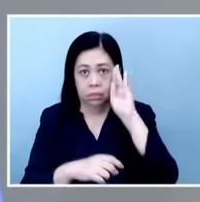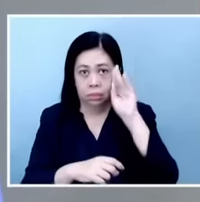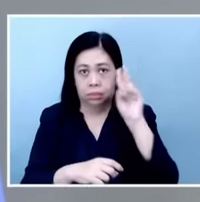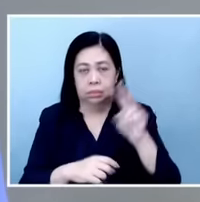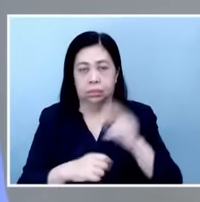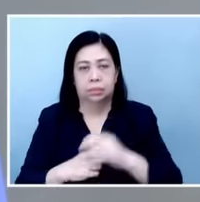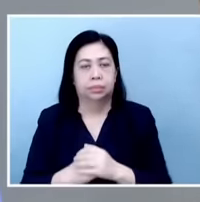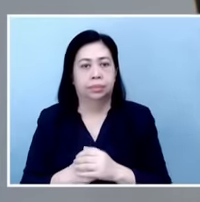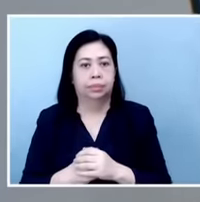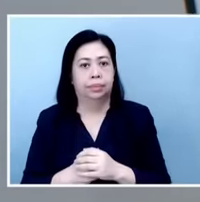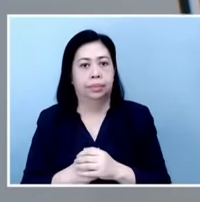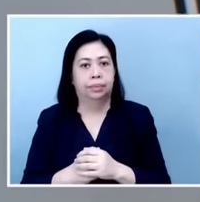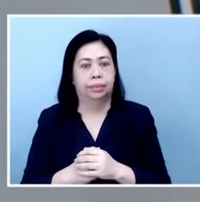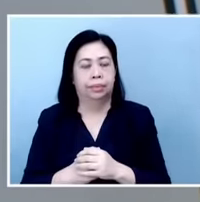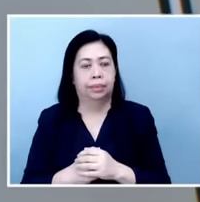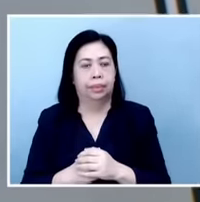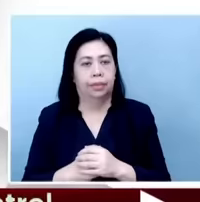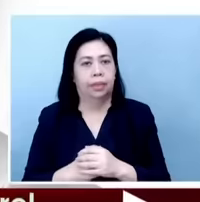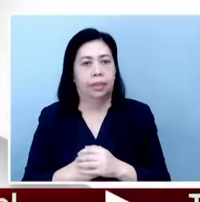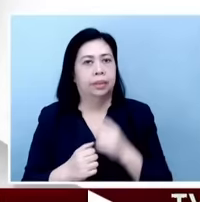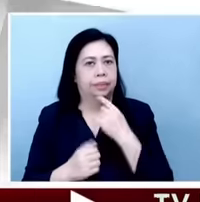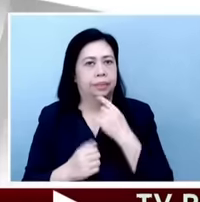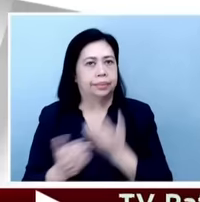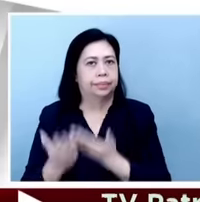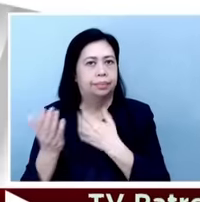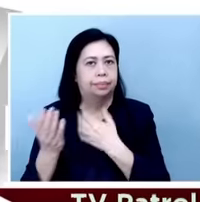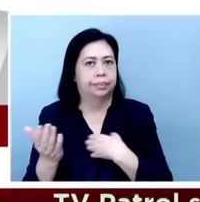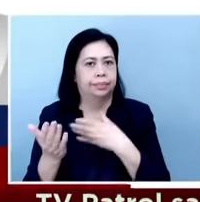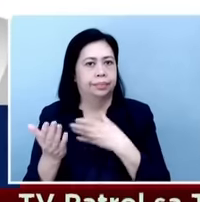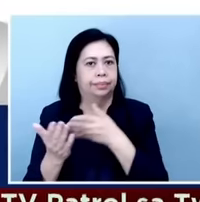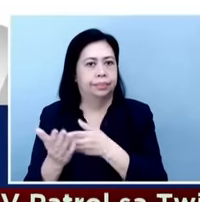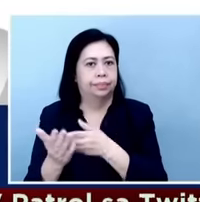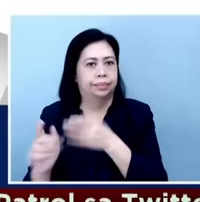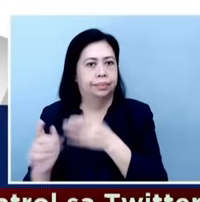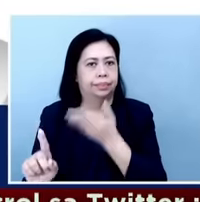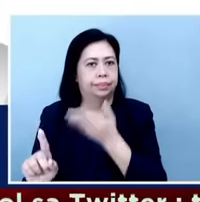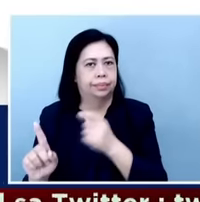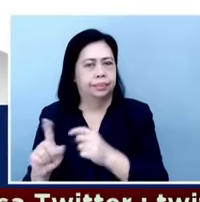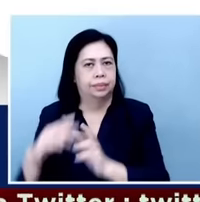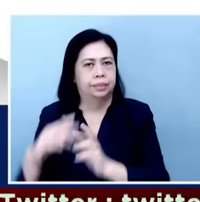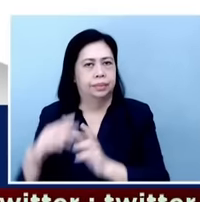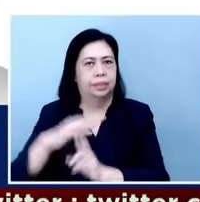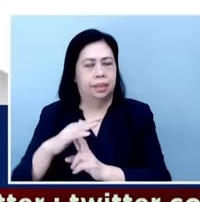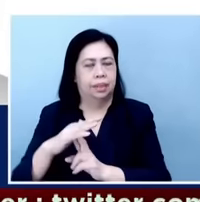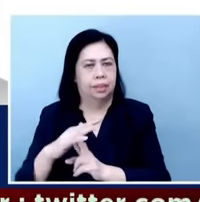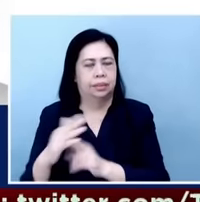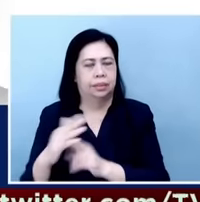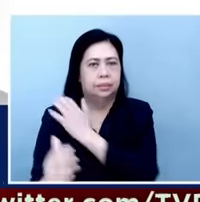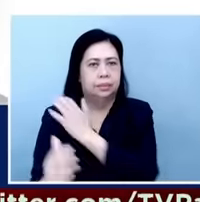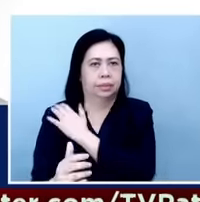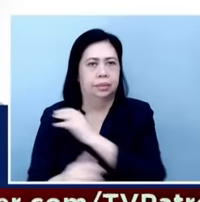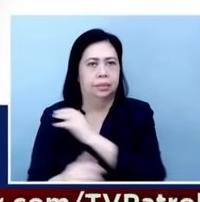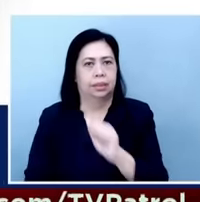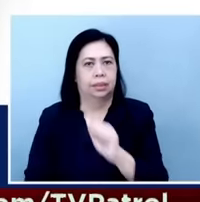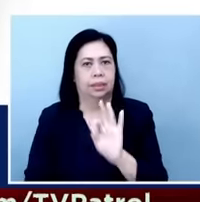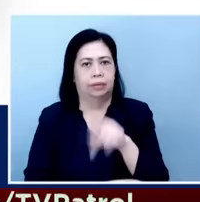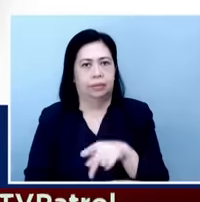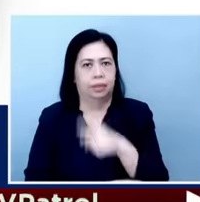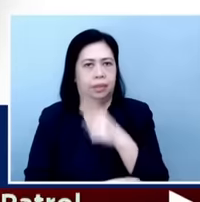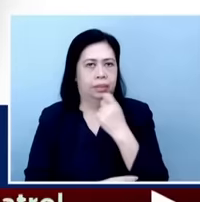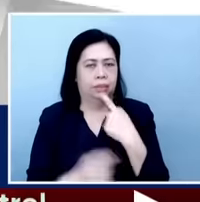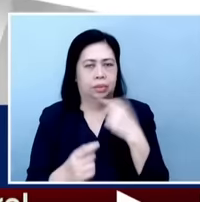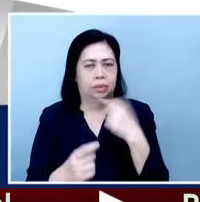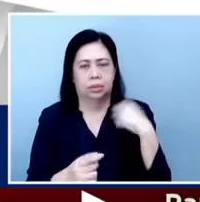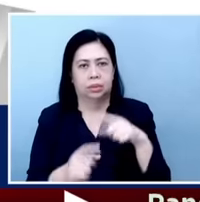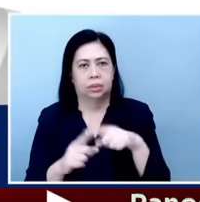Marcos Jr. Nauna naghain ng reklamo si Acorda laban sa isang retiradong opisyal ng AFP dahil sa paglabag umano nito